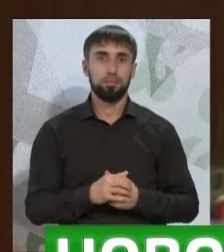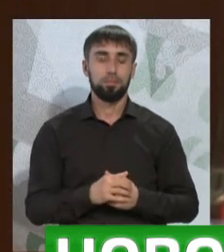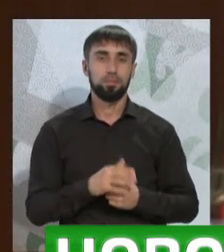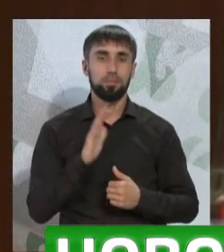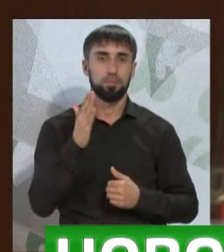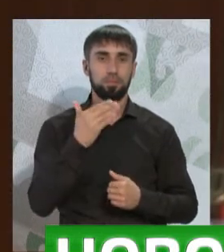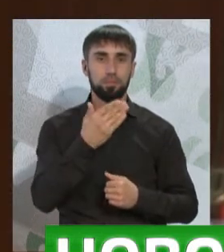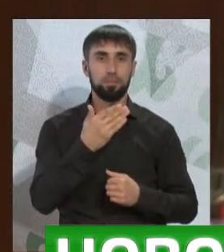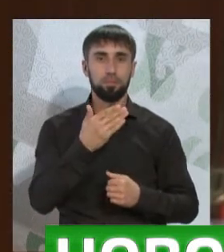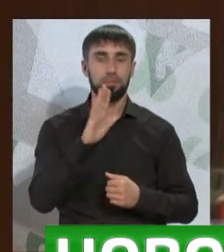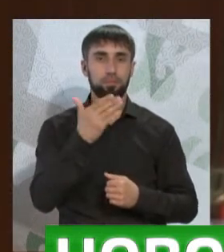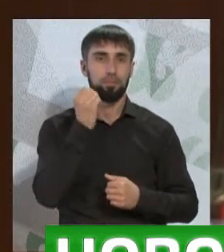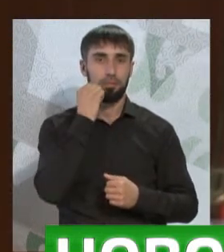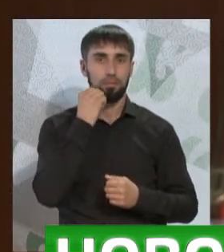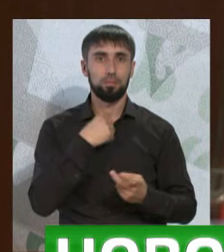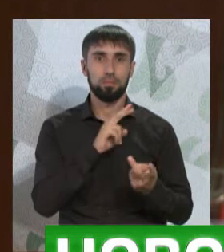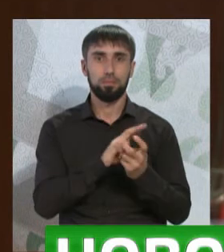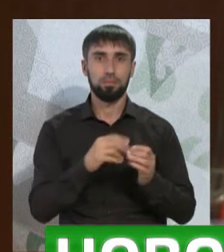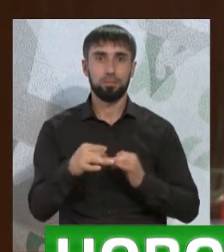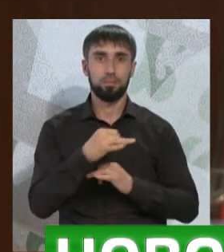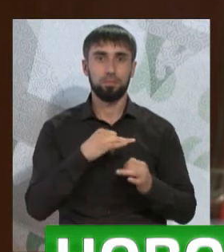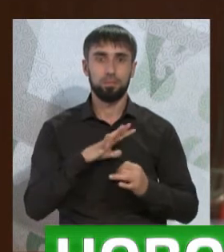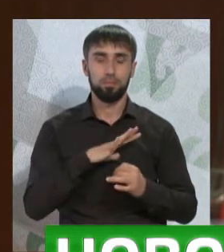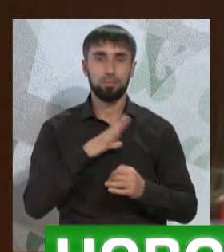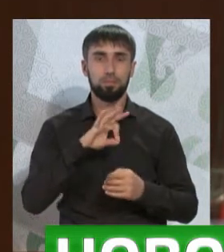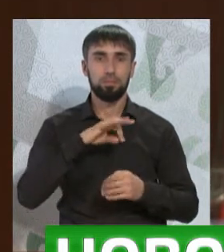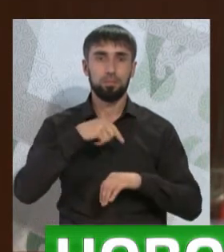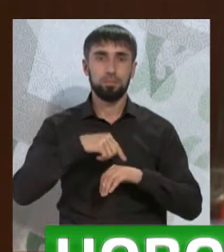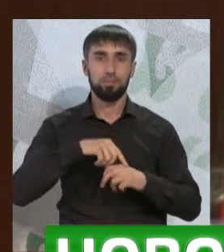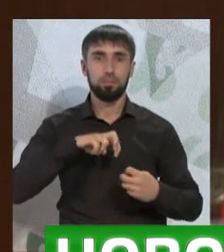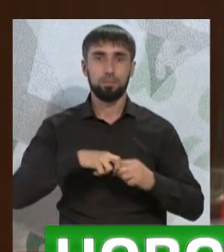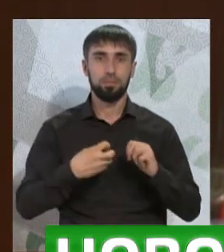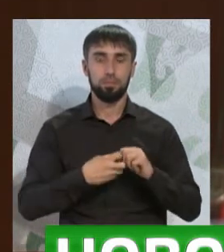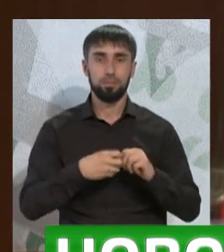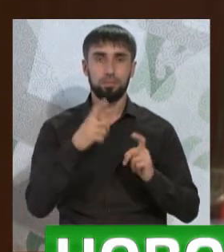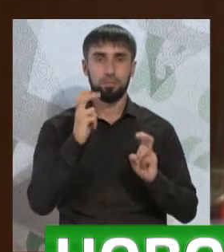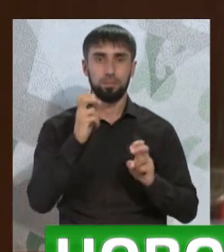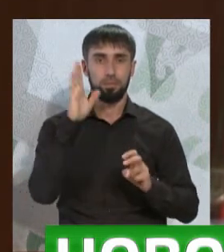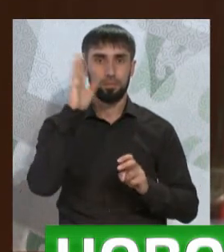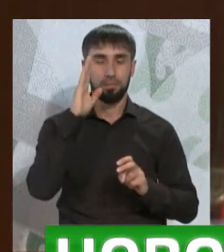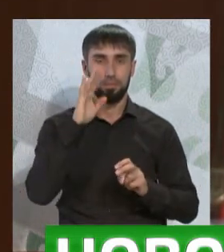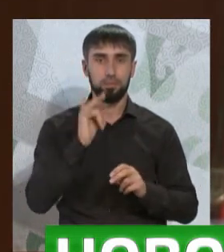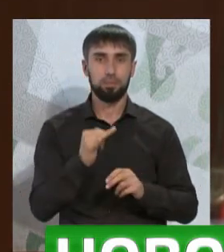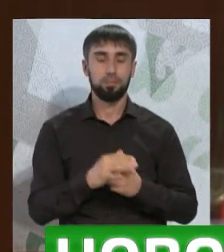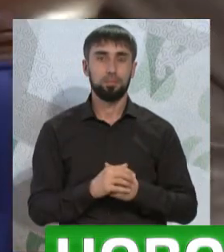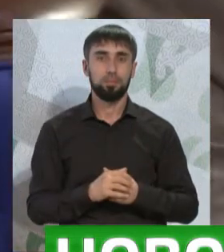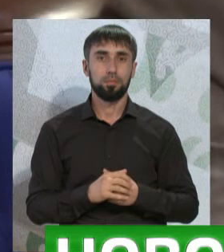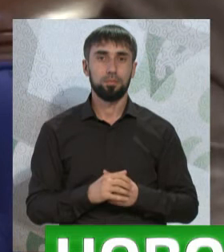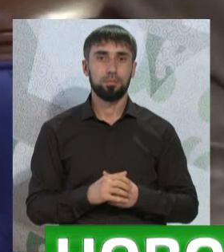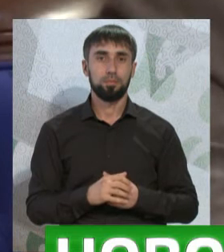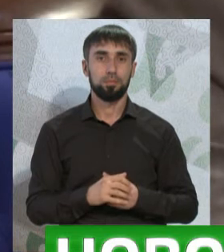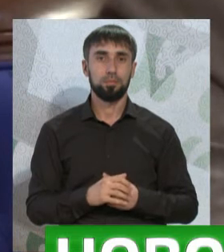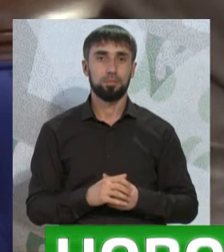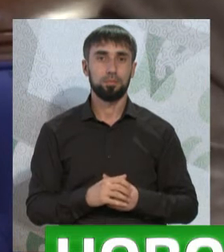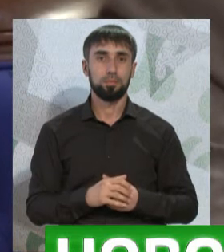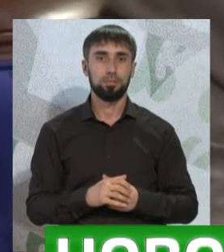будущих командировок в Москве на первом месте стояла проблема воды чистой, а на втором как раз экология